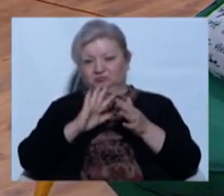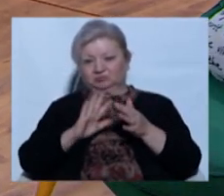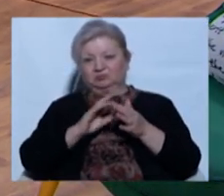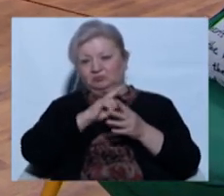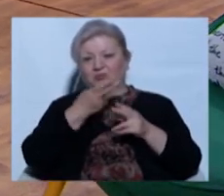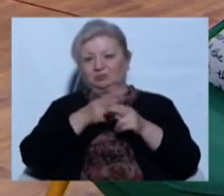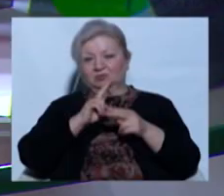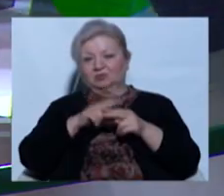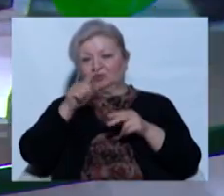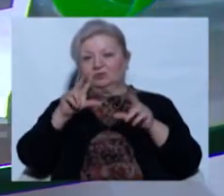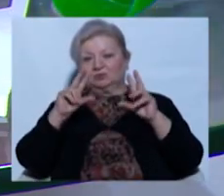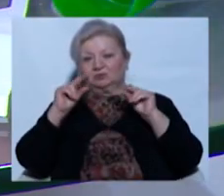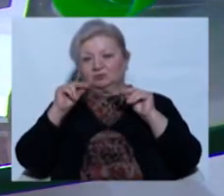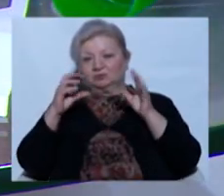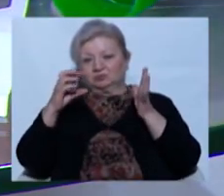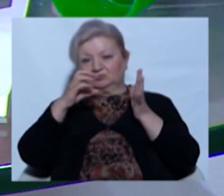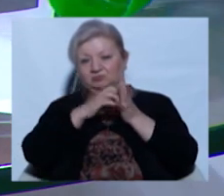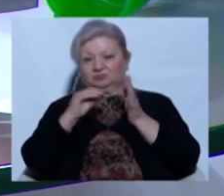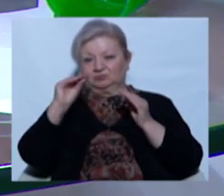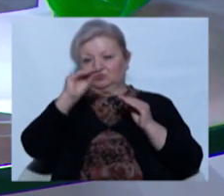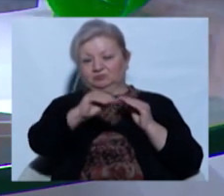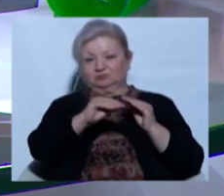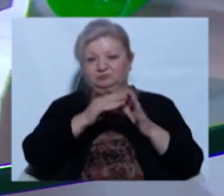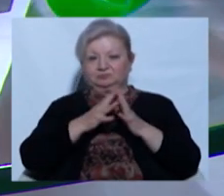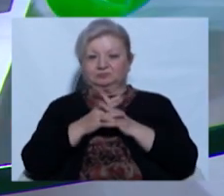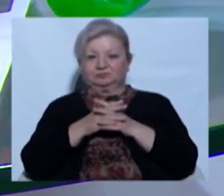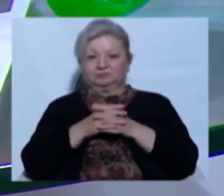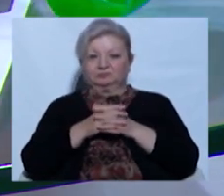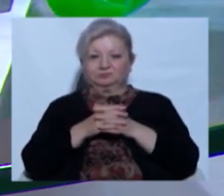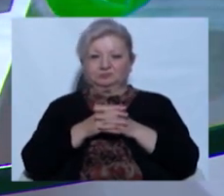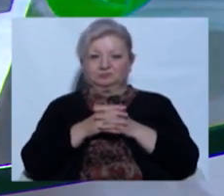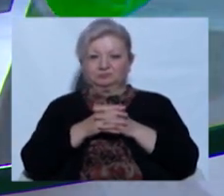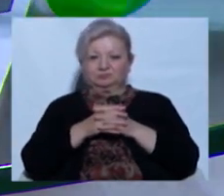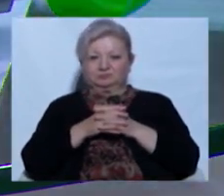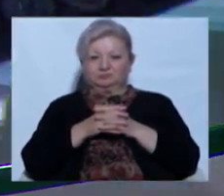აუცილებლად ჩემ გერბზე მოვათავსებ.